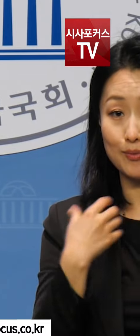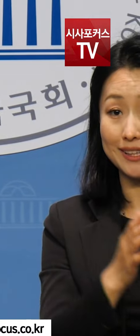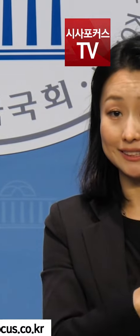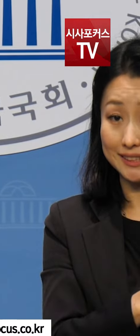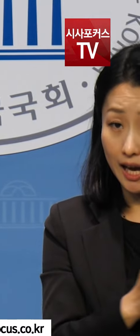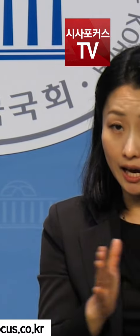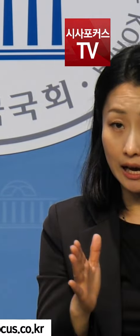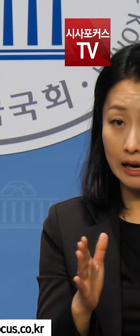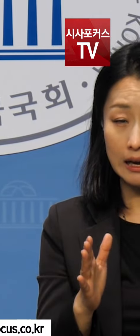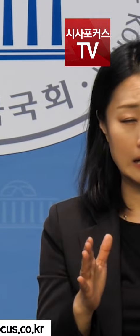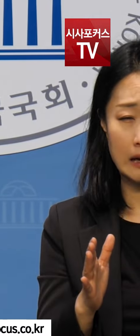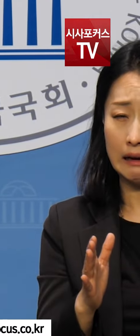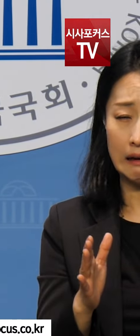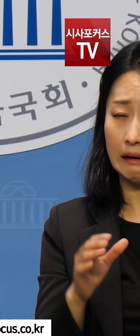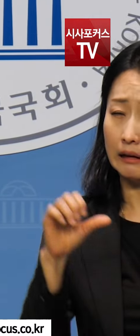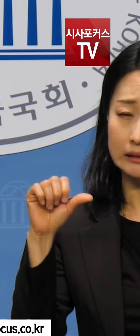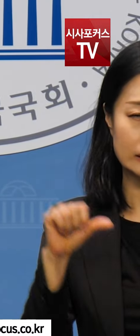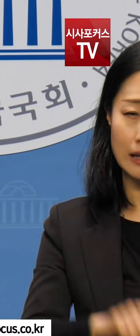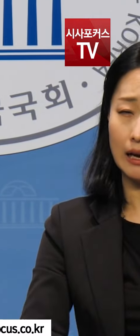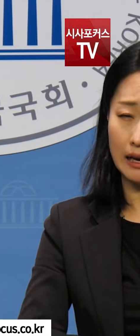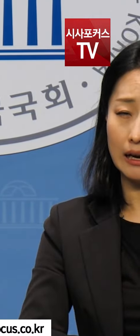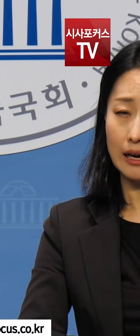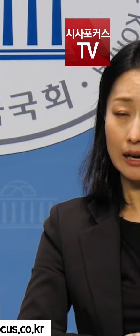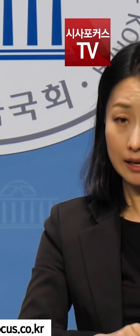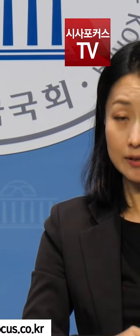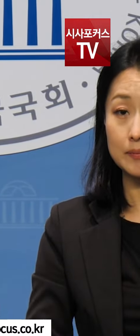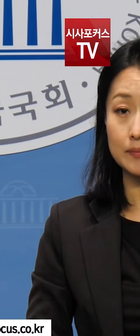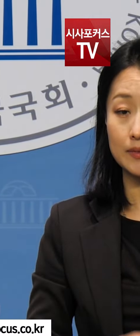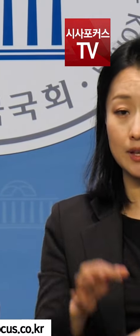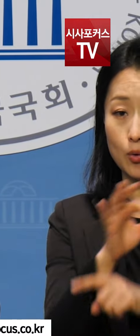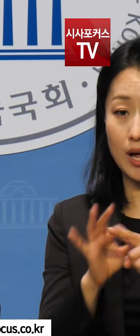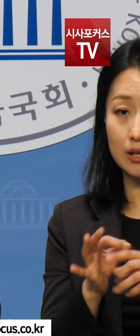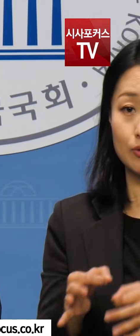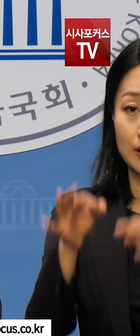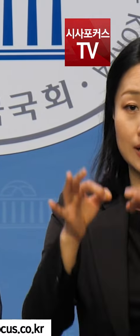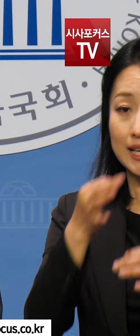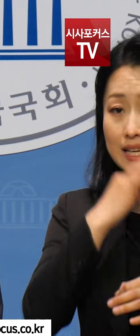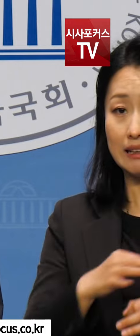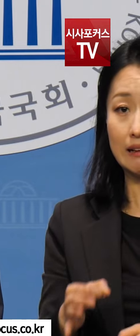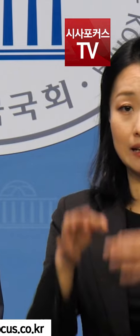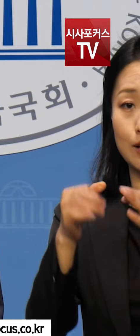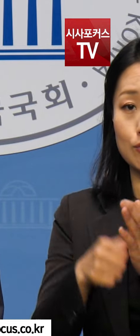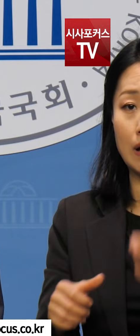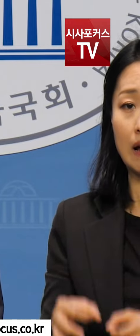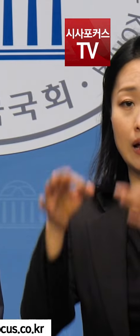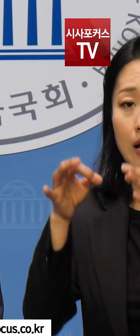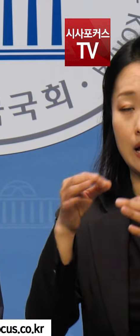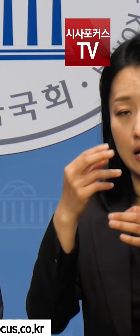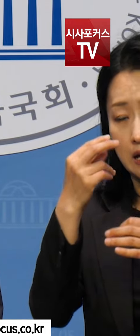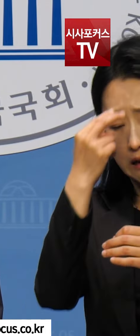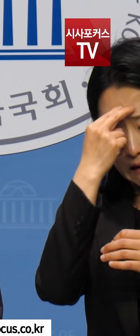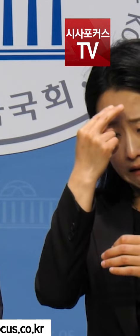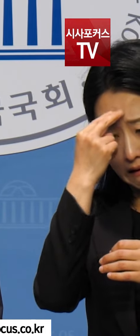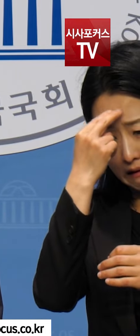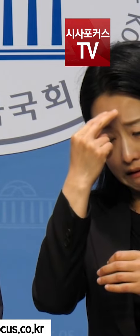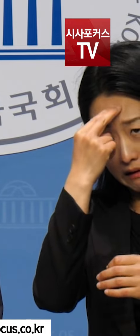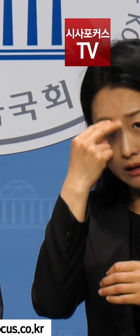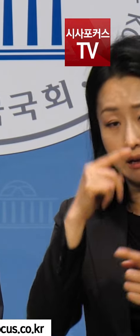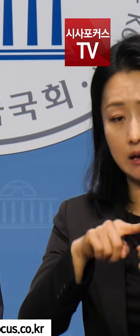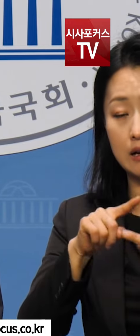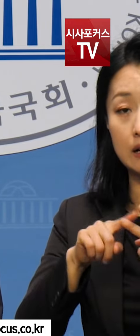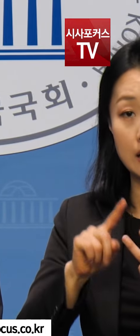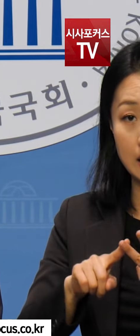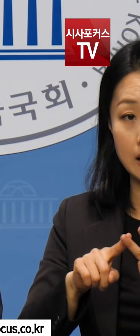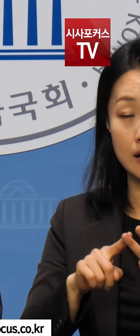출범은 말 그대로 재앙이었습니다. 고환율, 고금리, 고물가 삼중고, 철진한